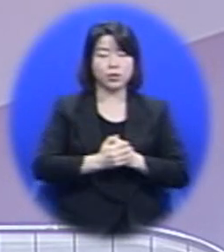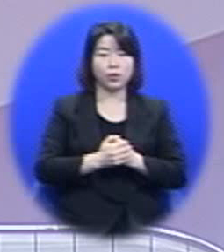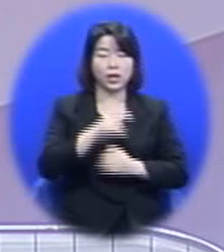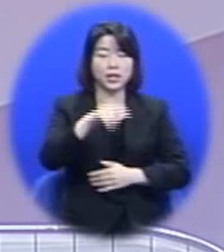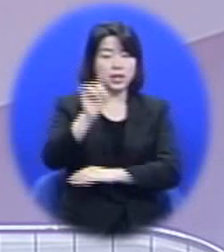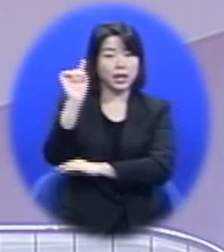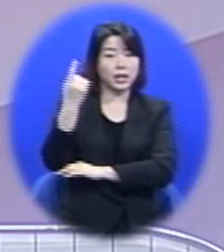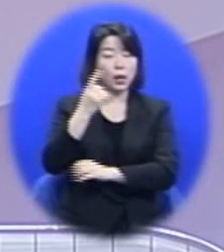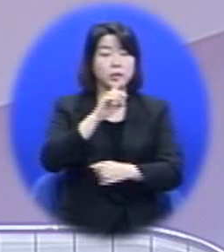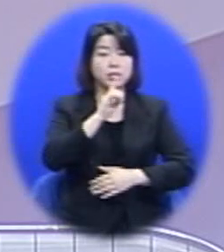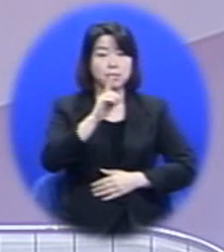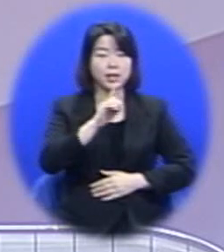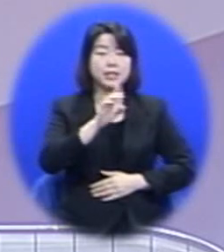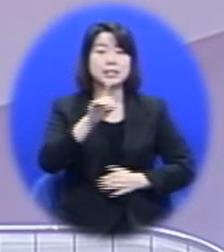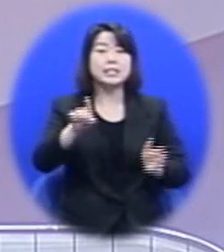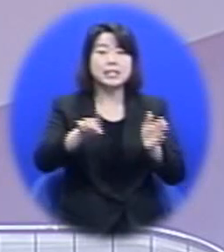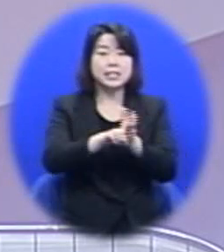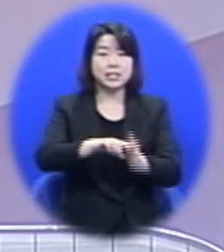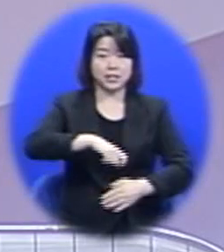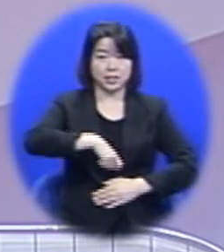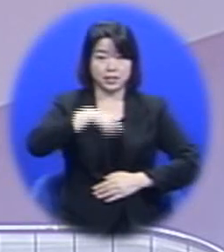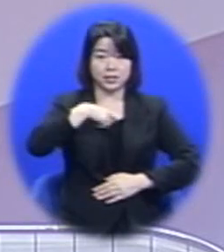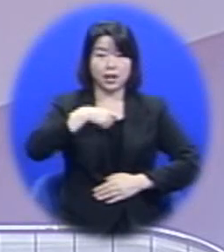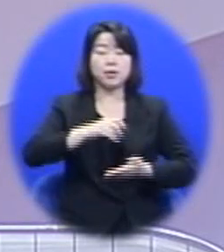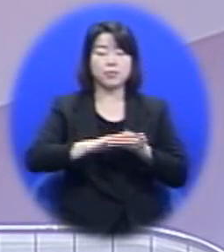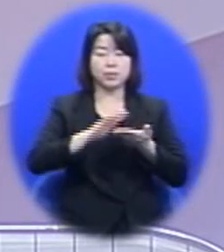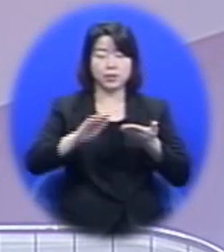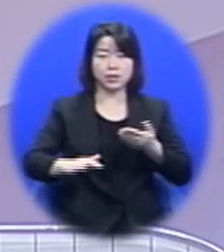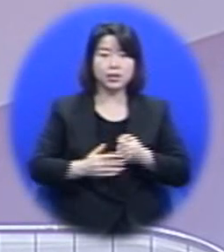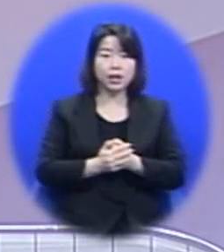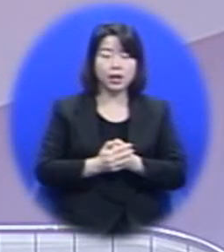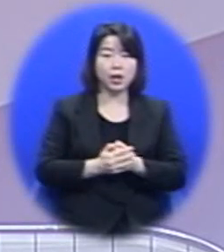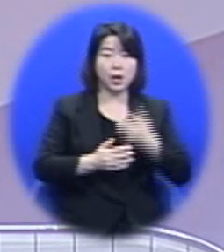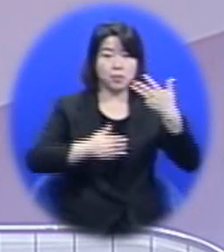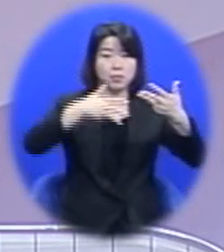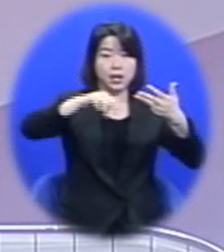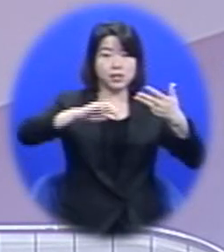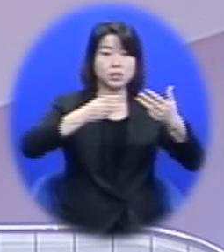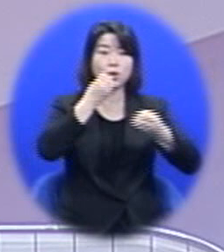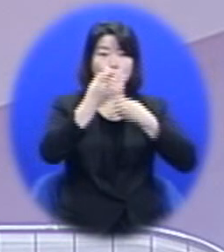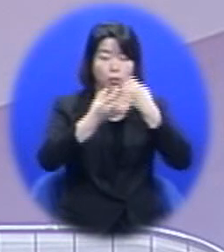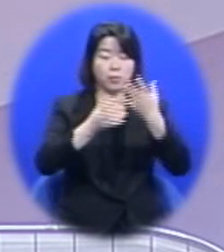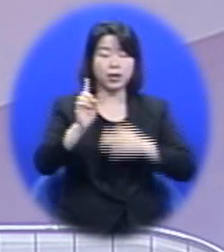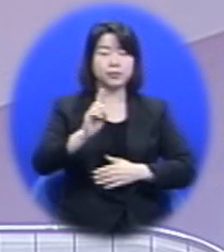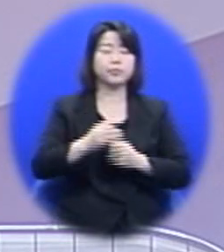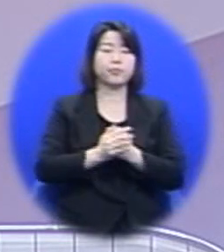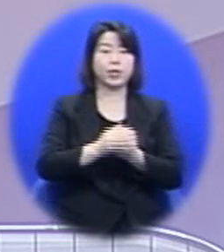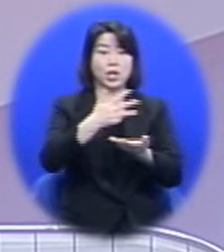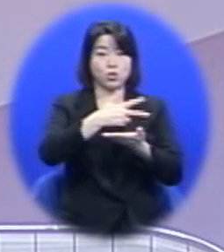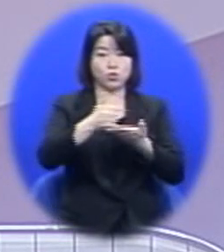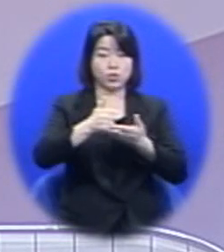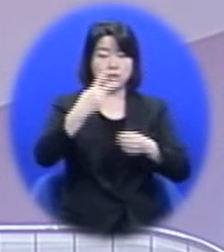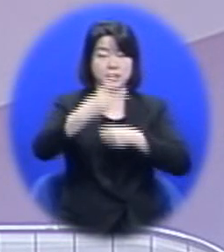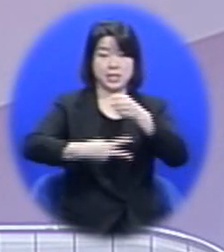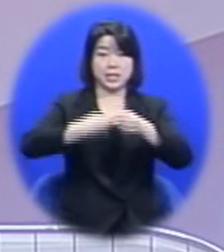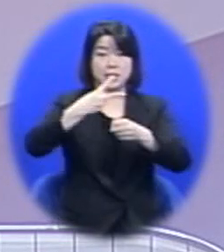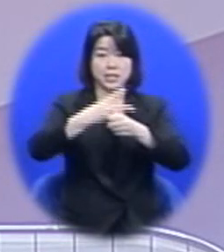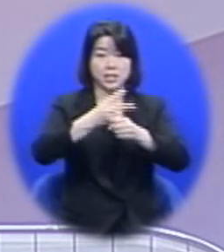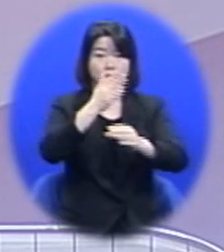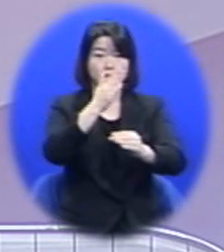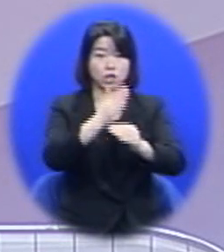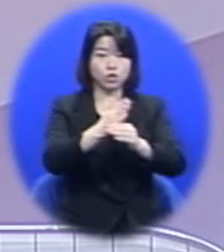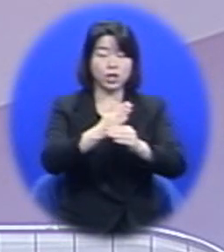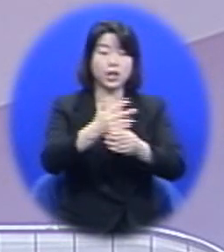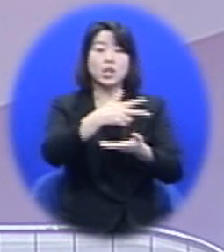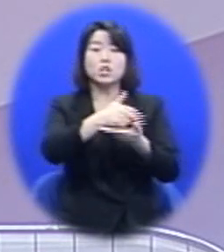다윗이 말하는 신실함입니다. 8절에 다윗이 이렇게 고백합니다. 주님, 신들 가운데 주님과